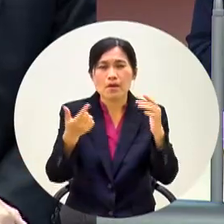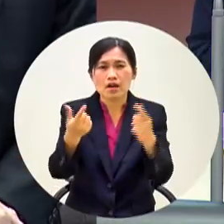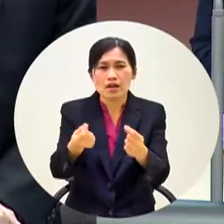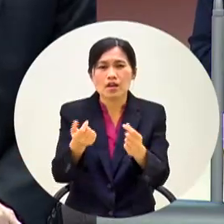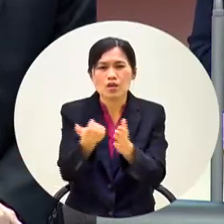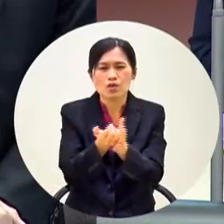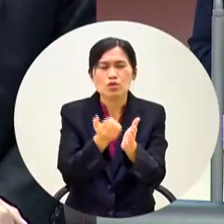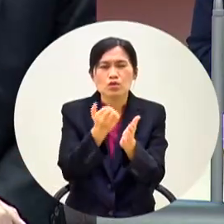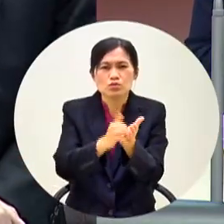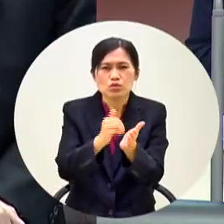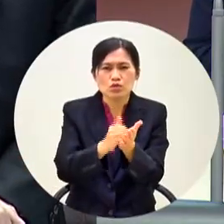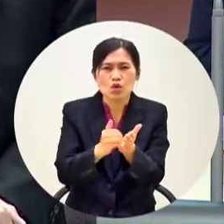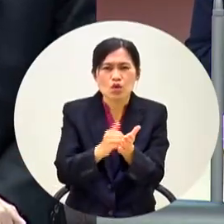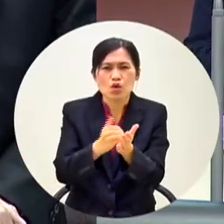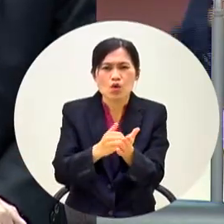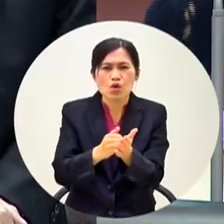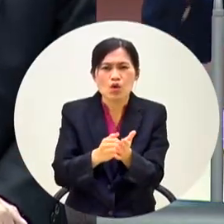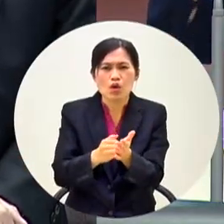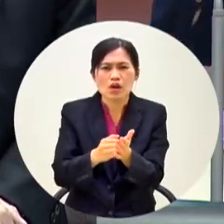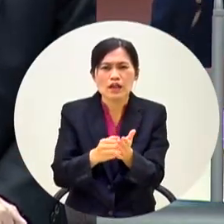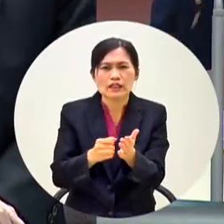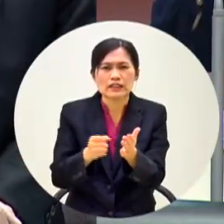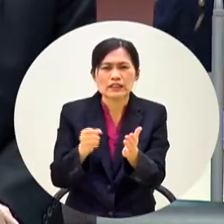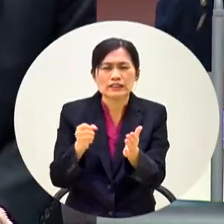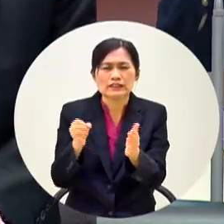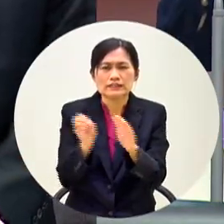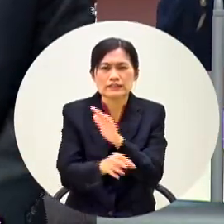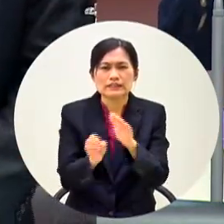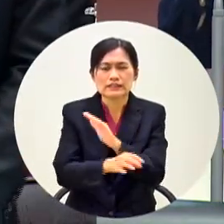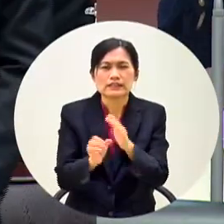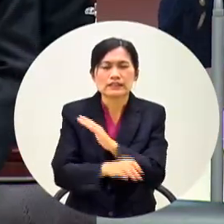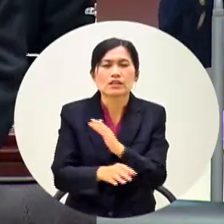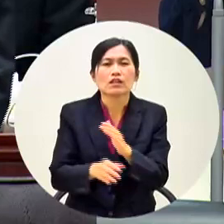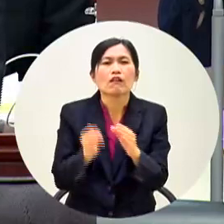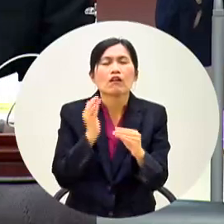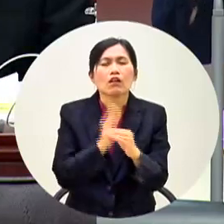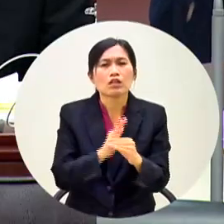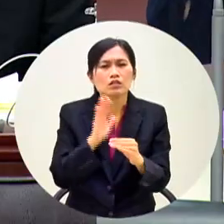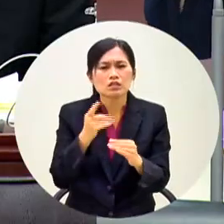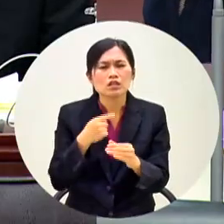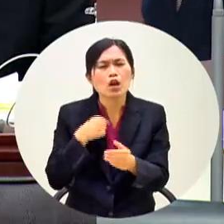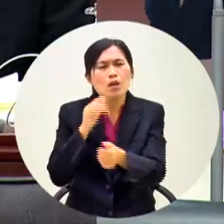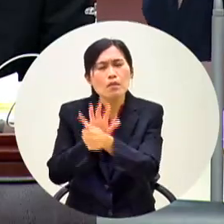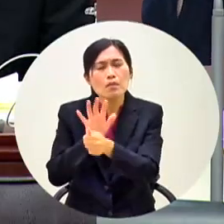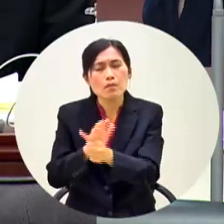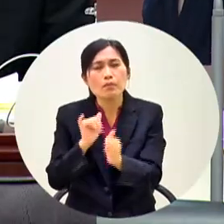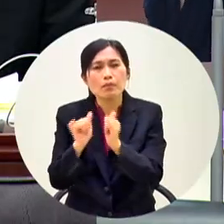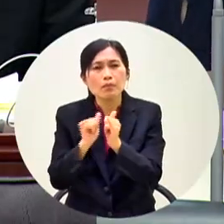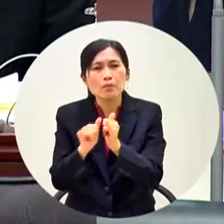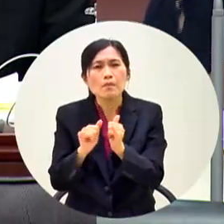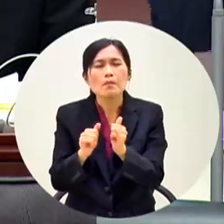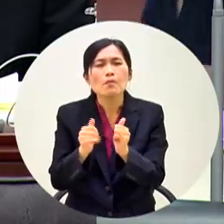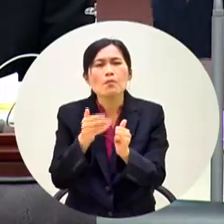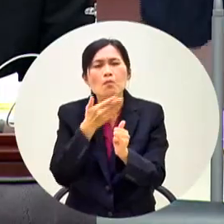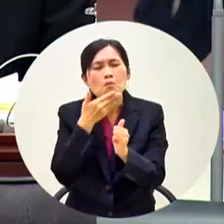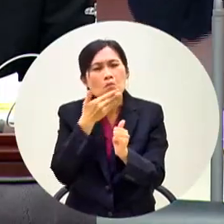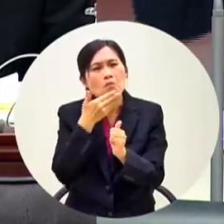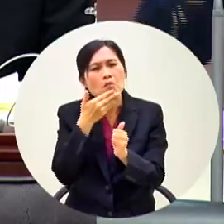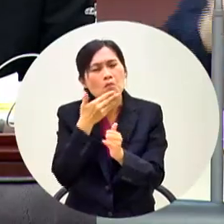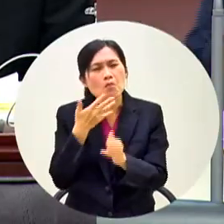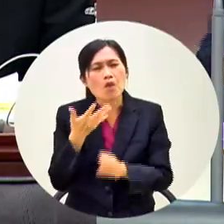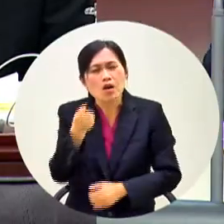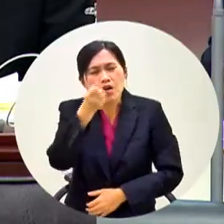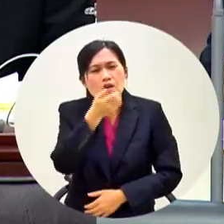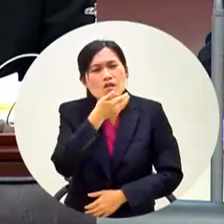啊。但是呢，对于人民的权益，所谓的从优从宽，怎么样让人民本来应该要有的权益回到人